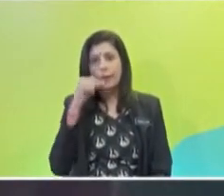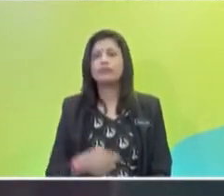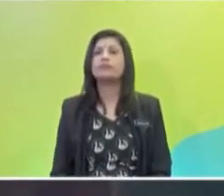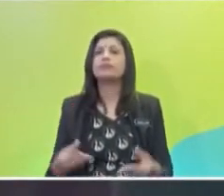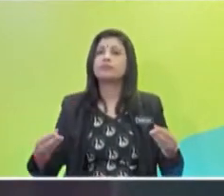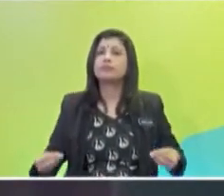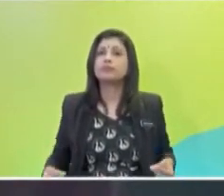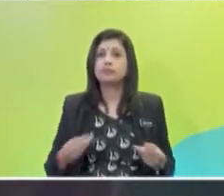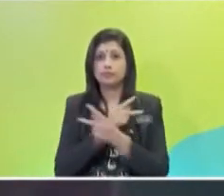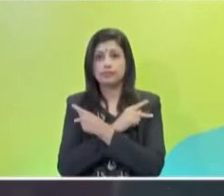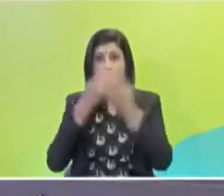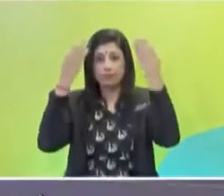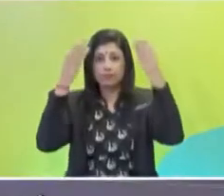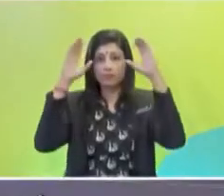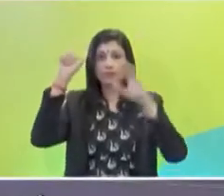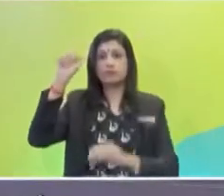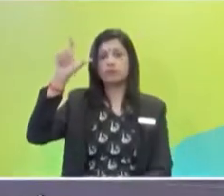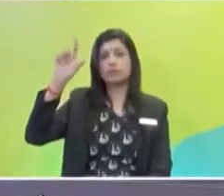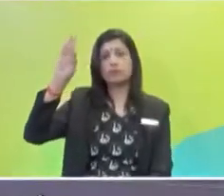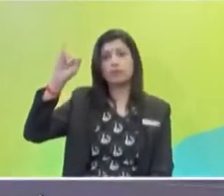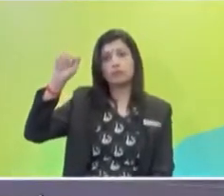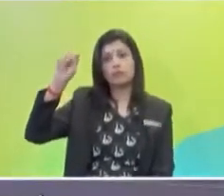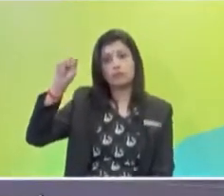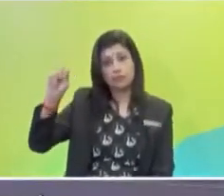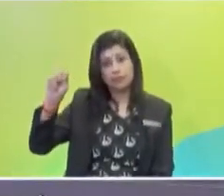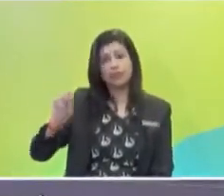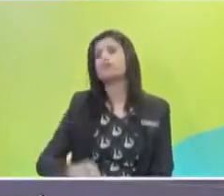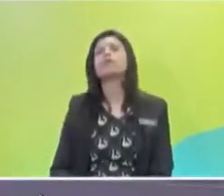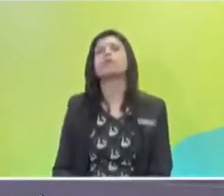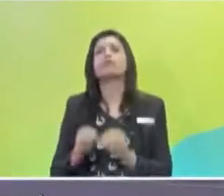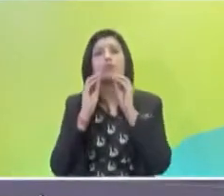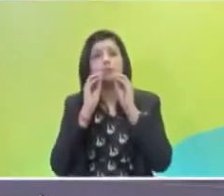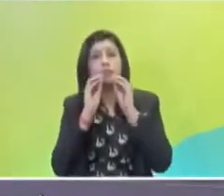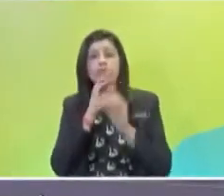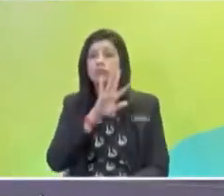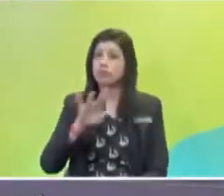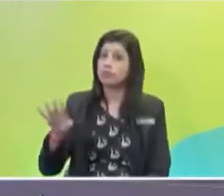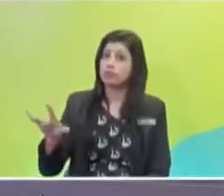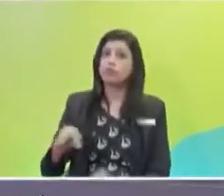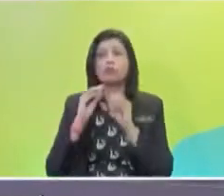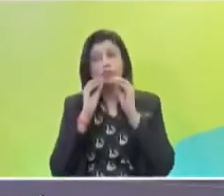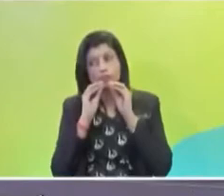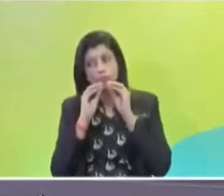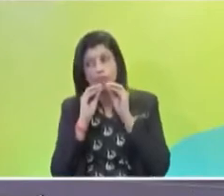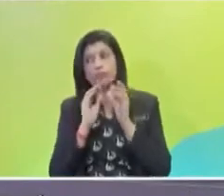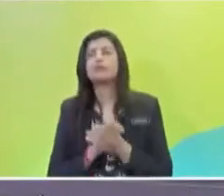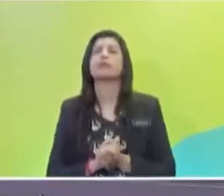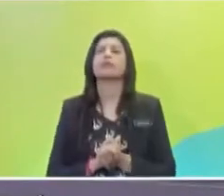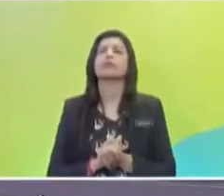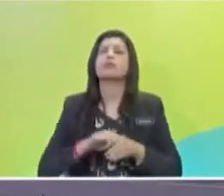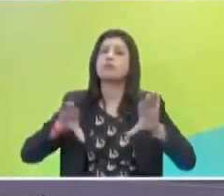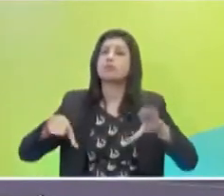sebab ajar kita pasal buah, pasal suku kata pada hari ini. saya bagi Cikgu Alfian ambil